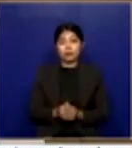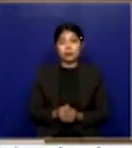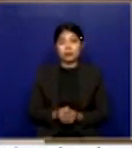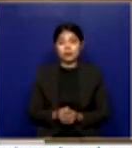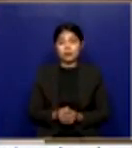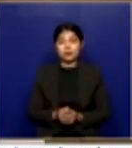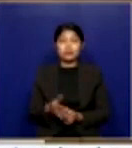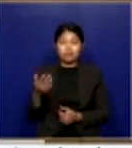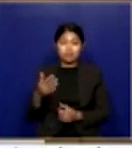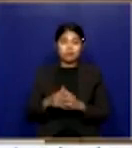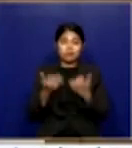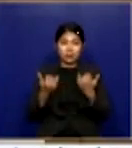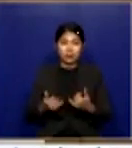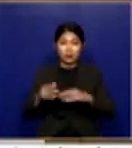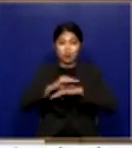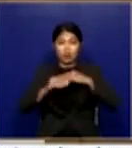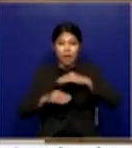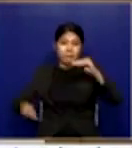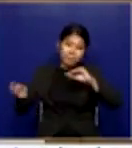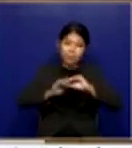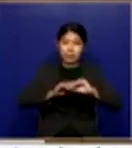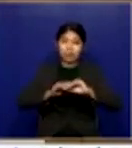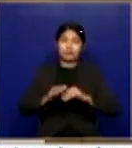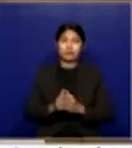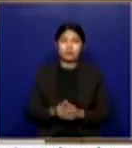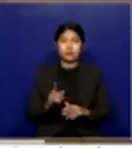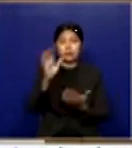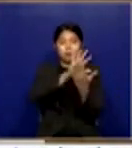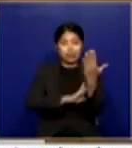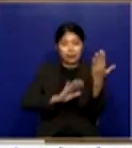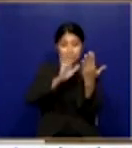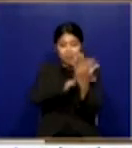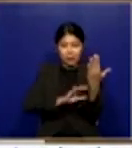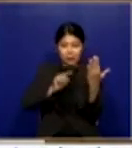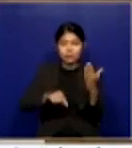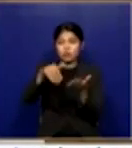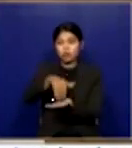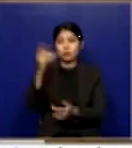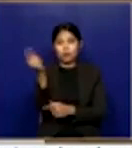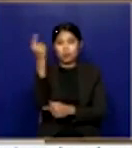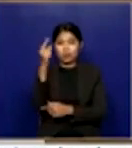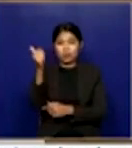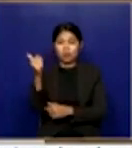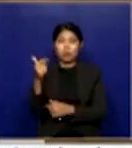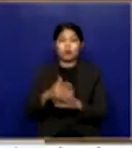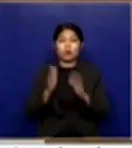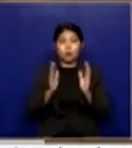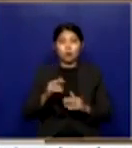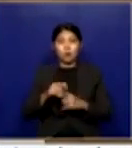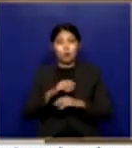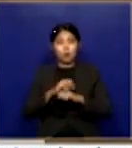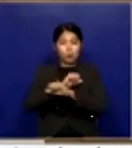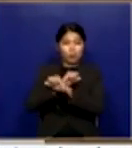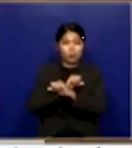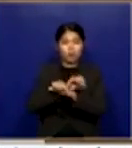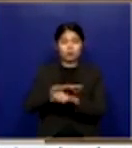เราเป็นว่าการเพิ่มเข้ามาอีกก็อย่างที่บอกไปแล้วประเทศไทยเป็นศูนย์แห่งการท่องเที่ยว 01ความไว้วางใจจะเริ่มของความ